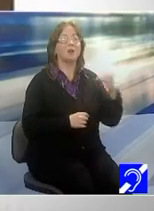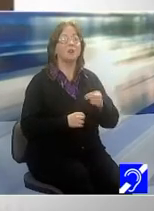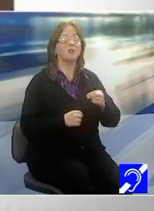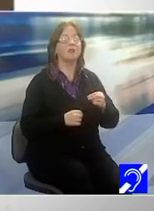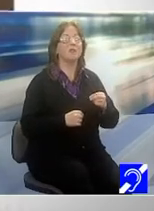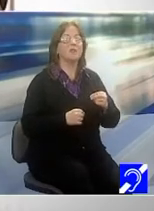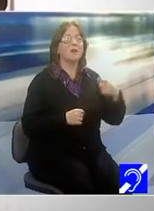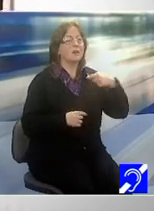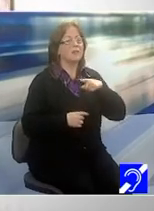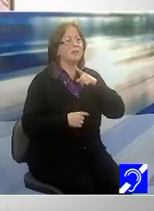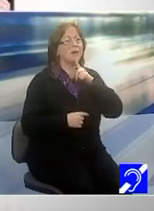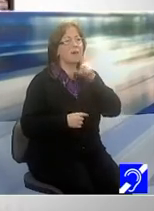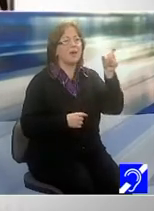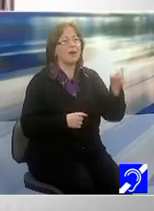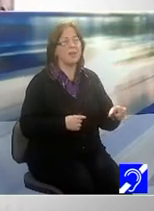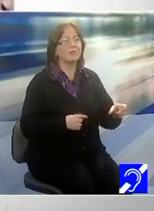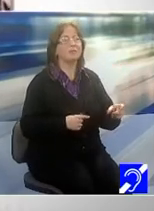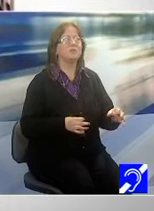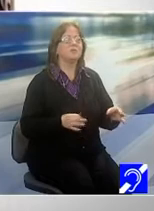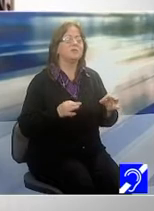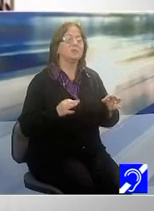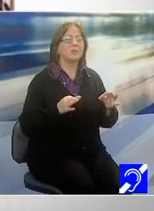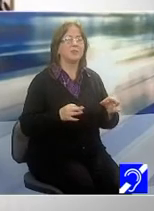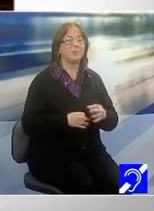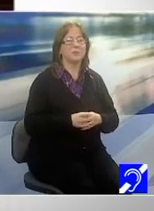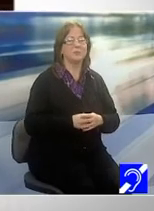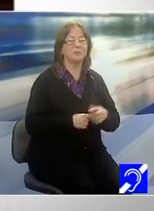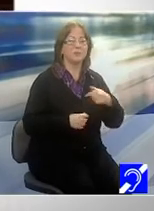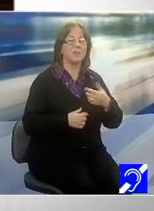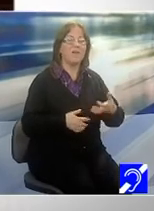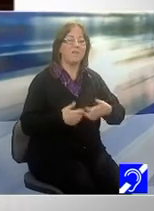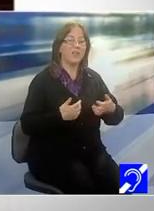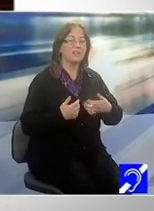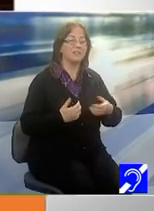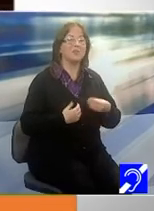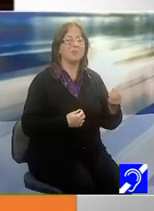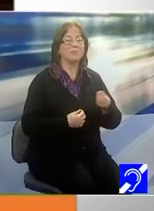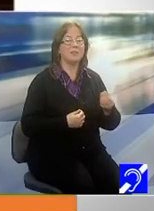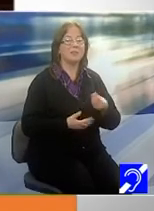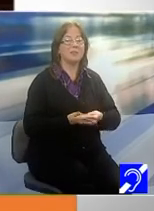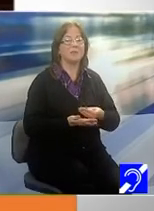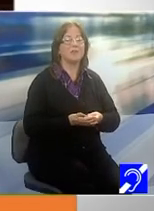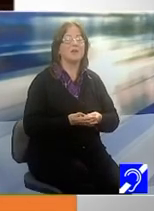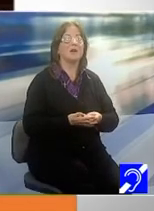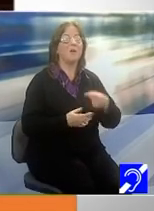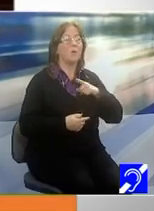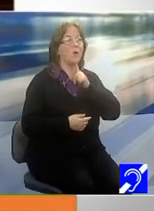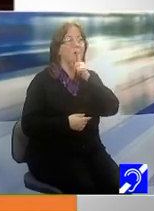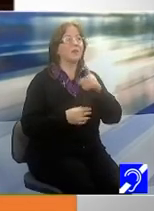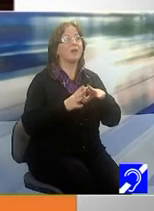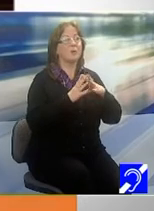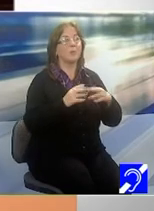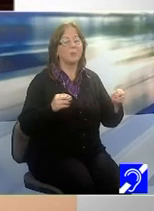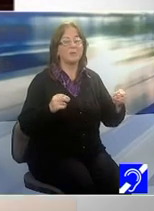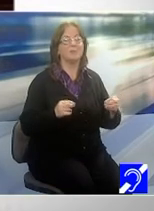sub bagheta dirijorului David Crescenții. Suntem foarte fericiți că, iată, noi, Opera Națională, putem să facem acest eveniment pentru televiziunea